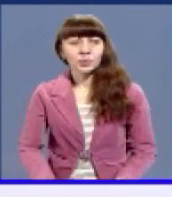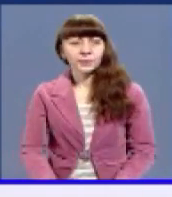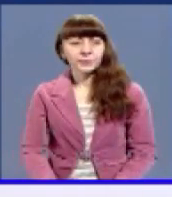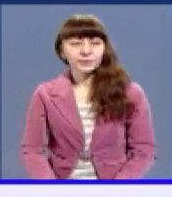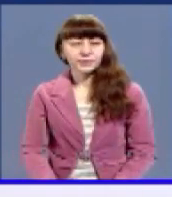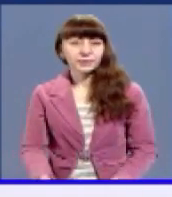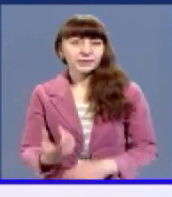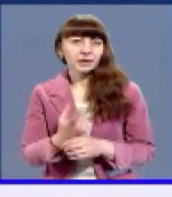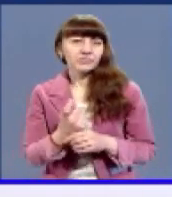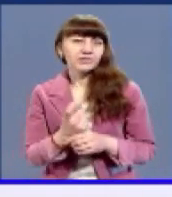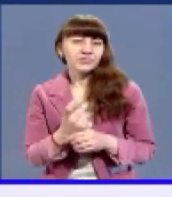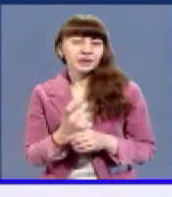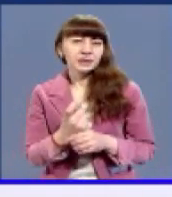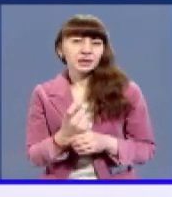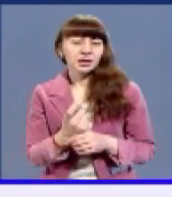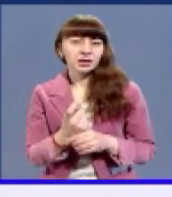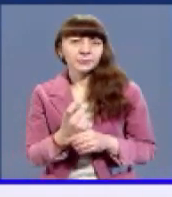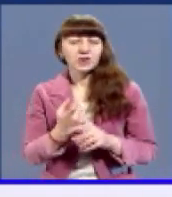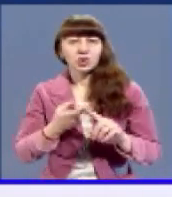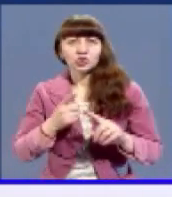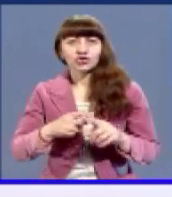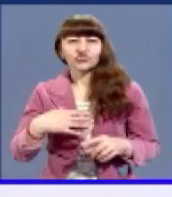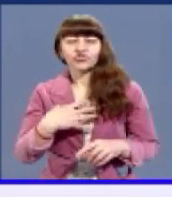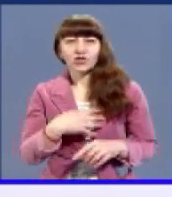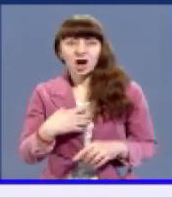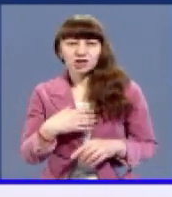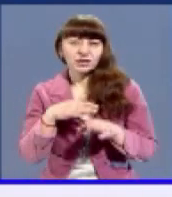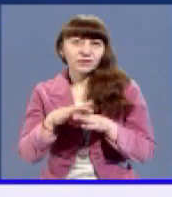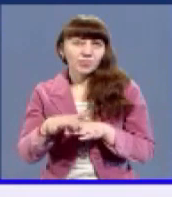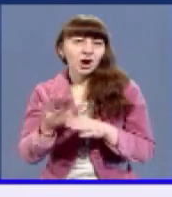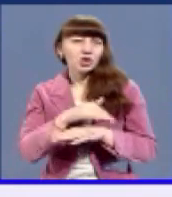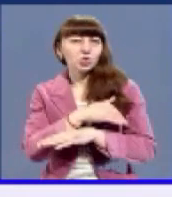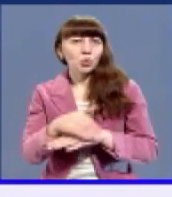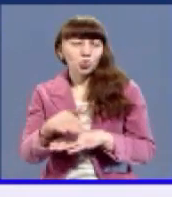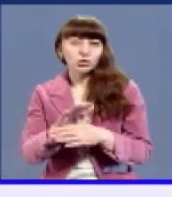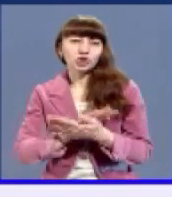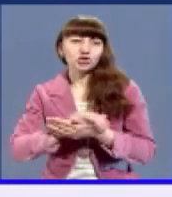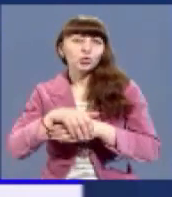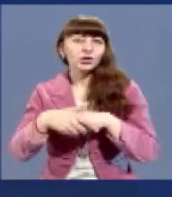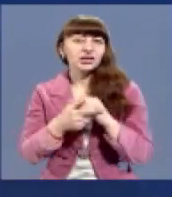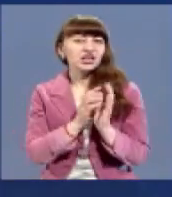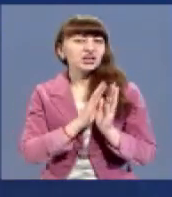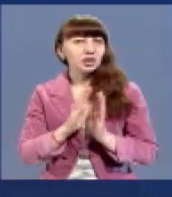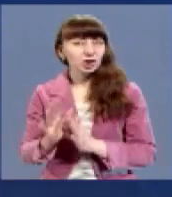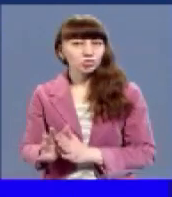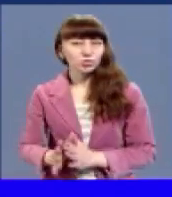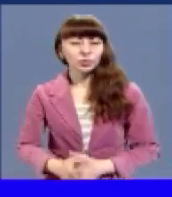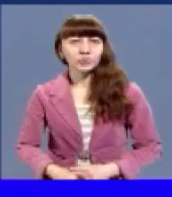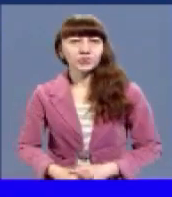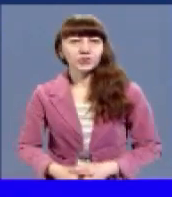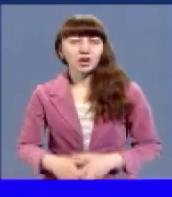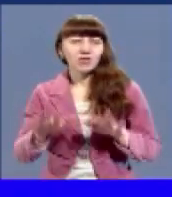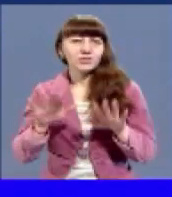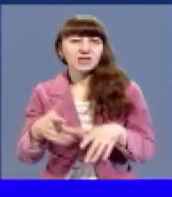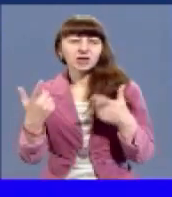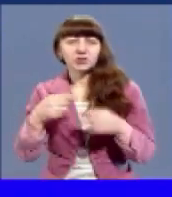алып, вакцина алу керек. Жеке гигиенаны сақтауда маңызды. Көпшілік жиналған жерде маска тағуға, күз, қыс мезгілдерінде дәрумендер